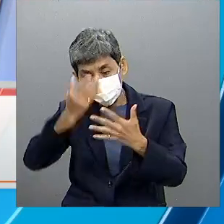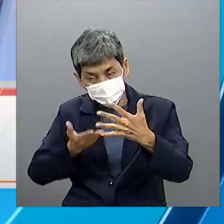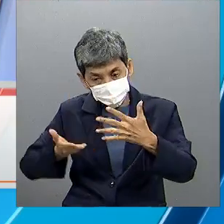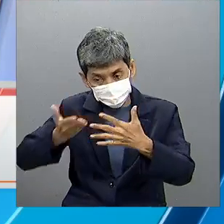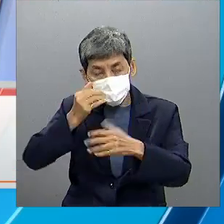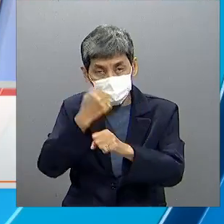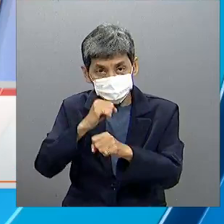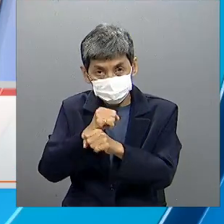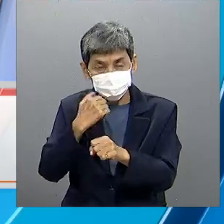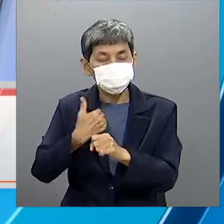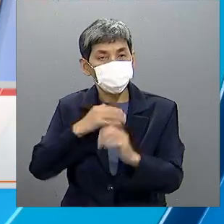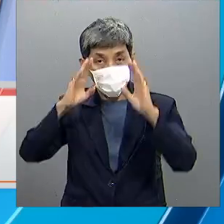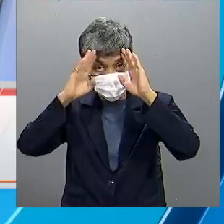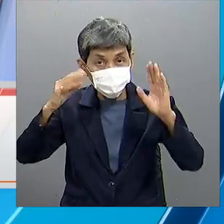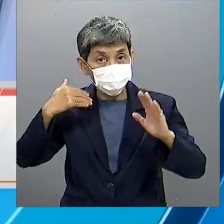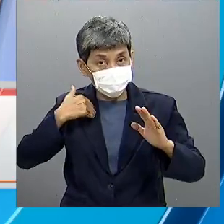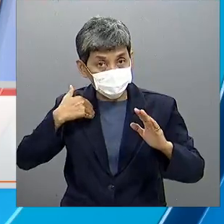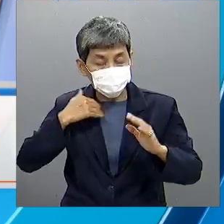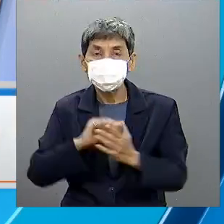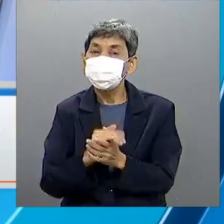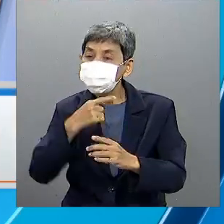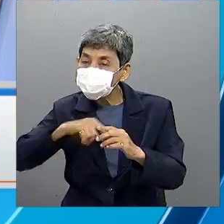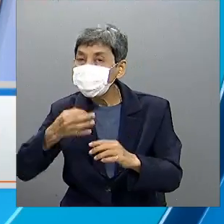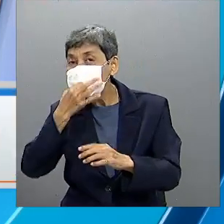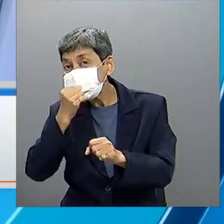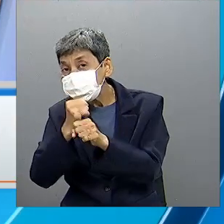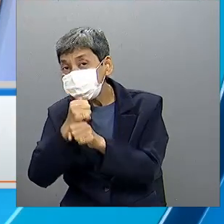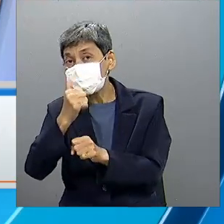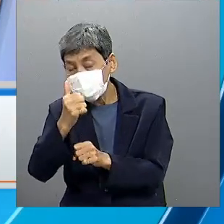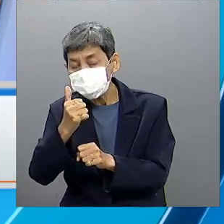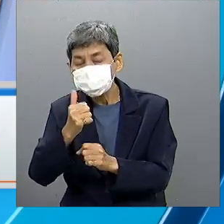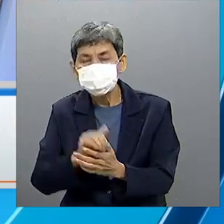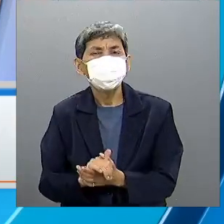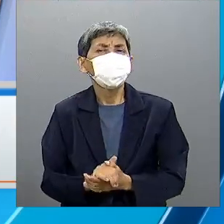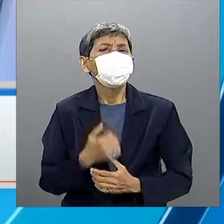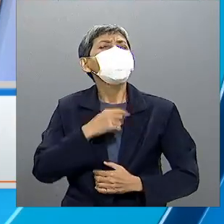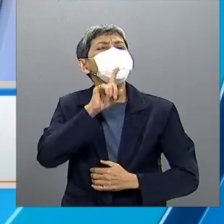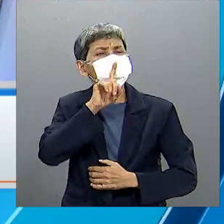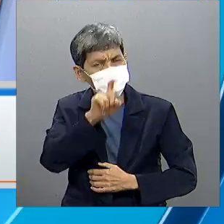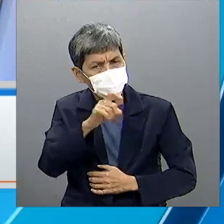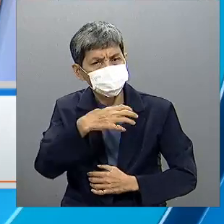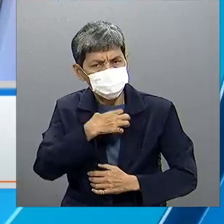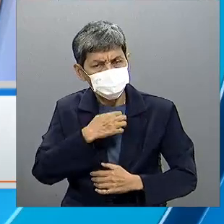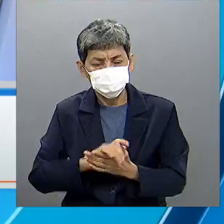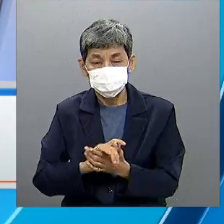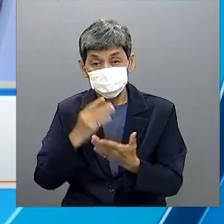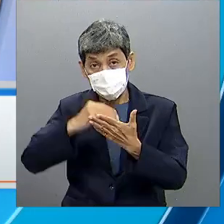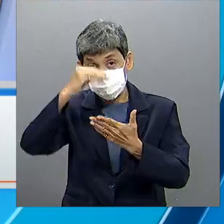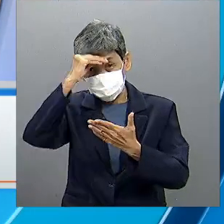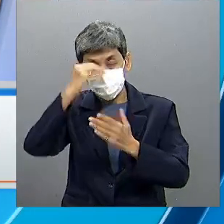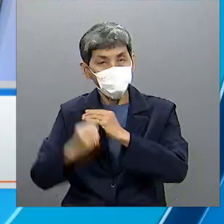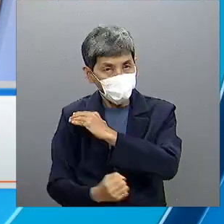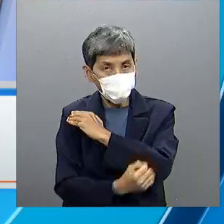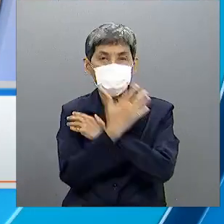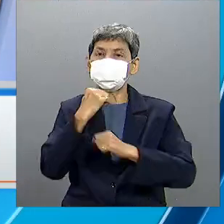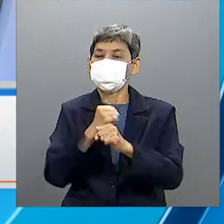ความรู้ตรงเนี้ยไปใช้ต่อยอดในชีวิตตัวเองแน่ๆทีนี้เรียนถามถึงในเรื่องของการให้น้องๆเนี่ยได้มีโอกาสทำงานร่วมกับวิสา